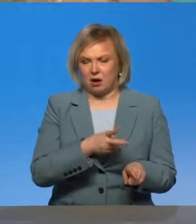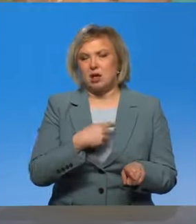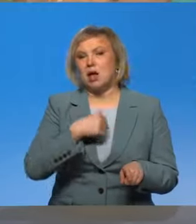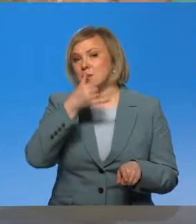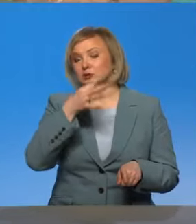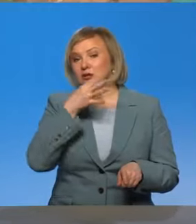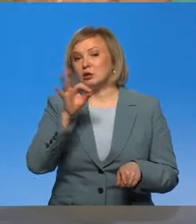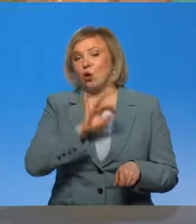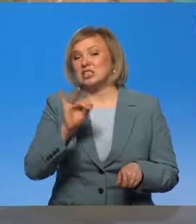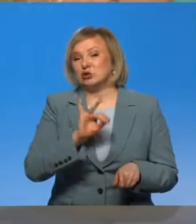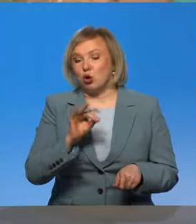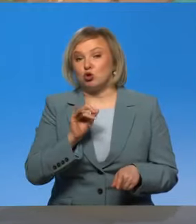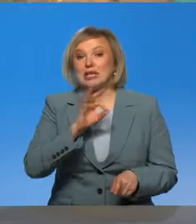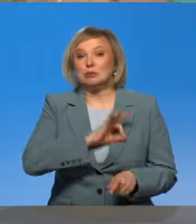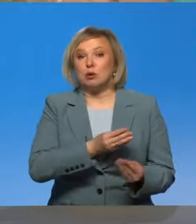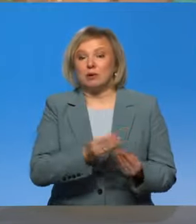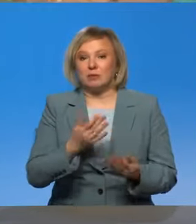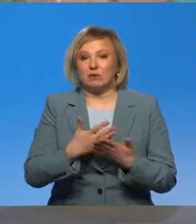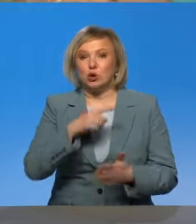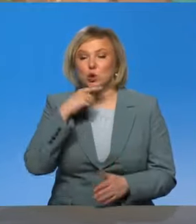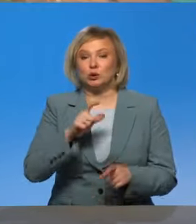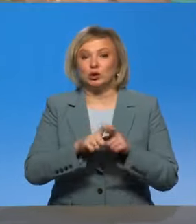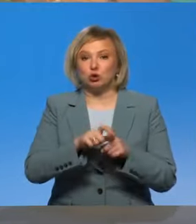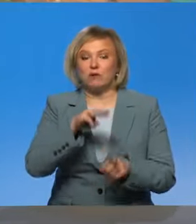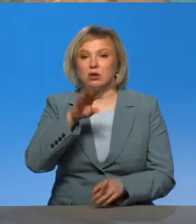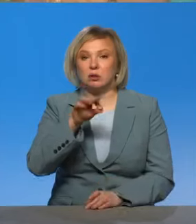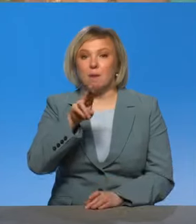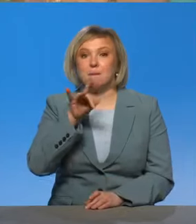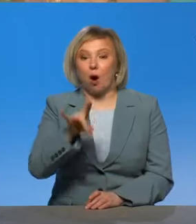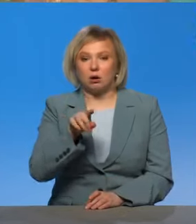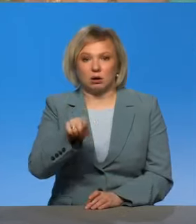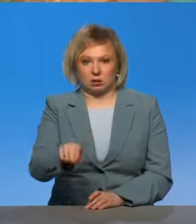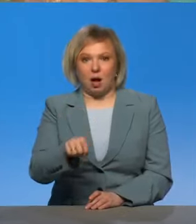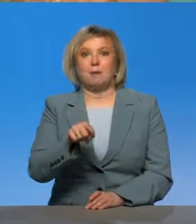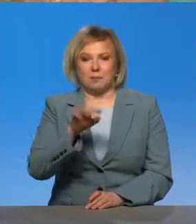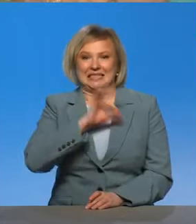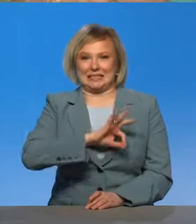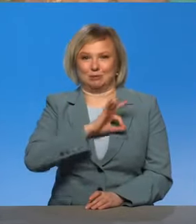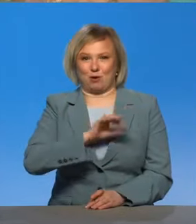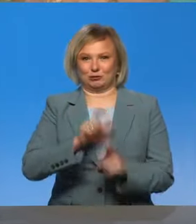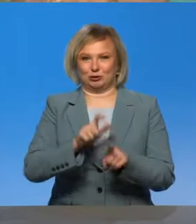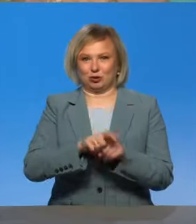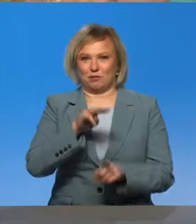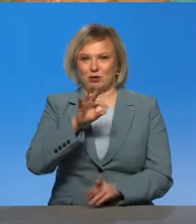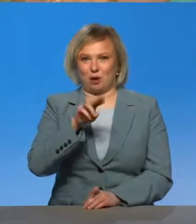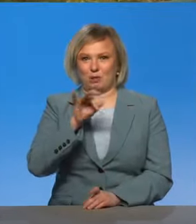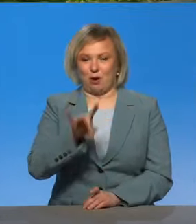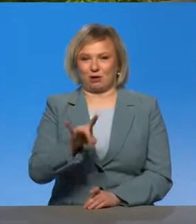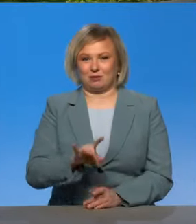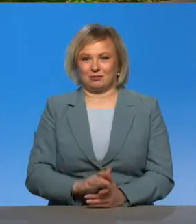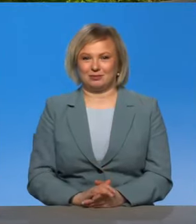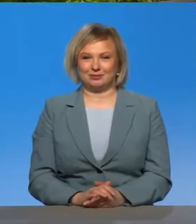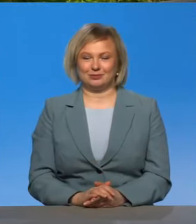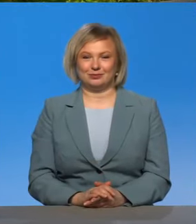зрения использования предметов, например, русское слово «топор», оно точно там устойчиво используется. По крайней мере, на северо-востоке острова. А что